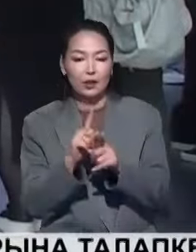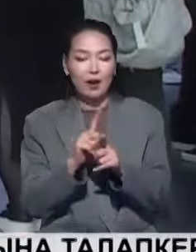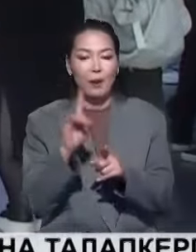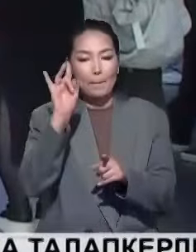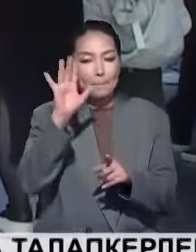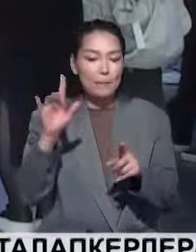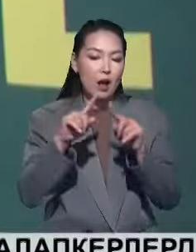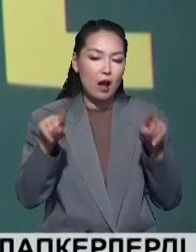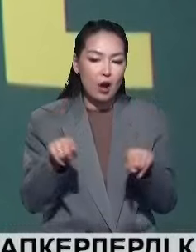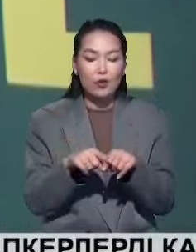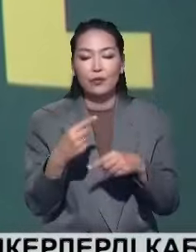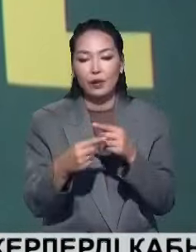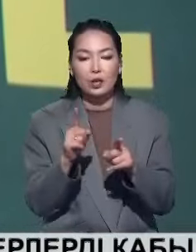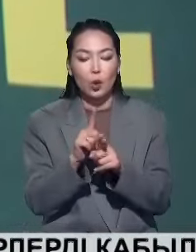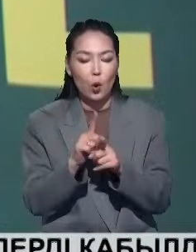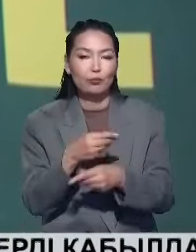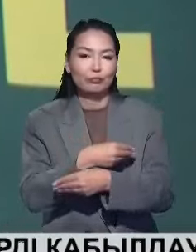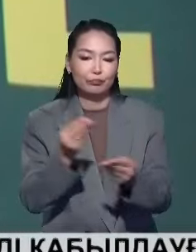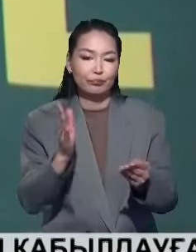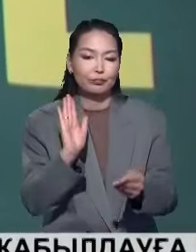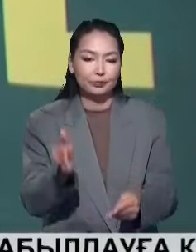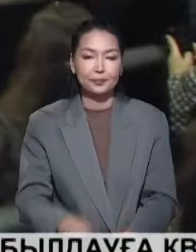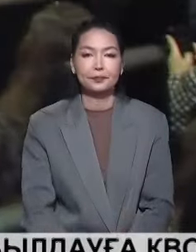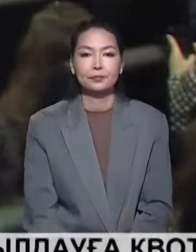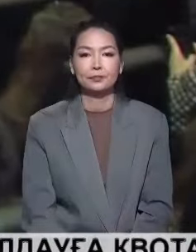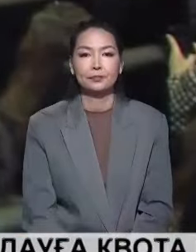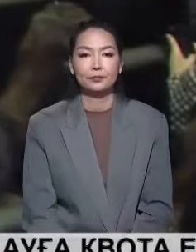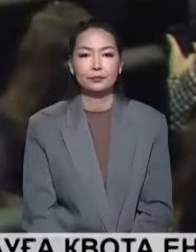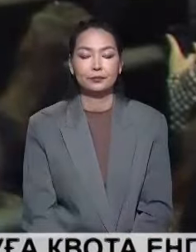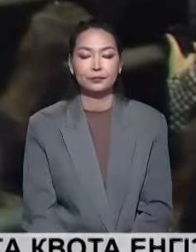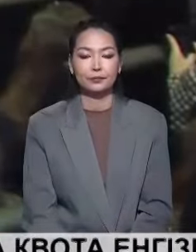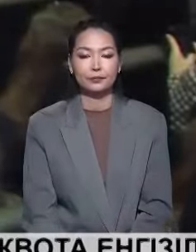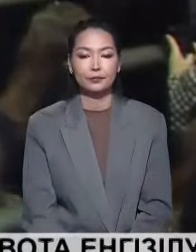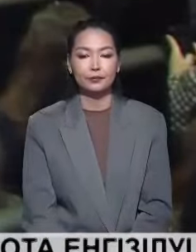платформалар арқылы прокатқа шығады. Айдана Қайрат, Бағлан Жанғозин, Астана Таймс.